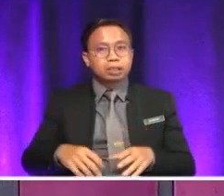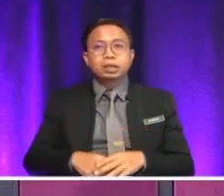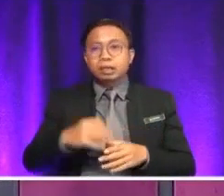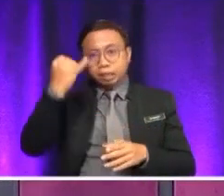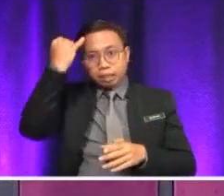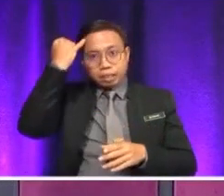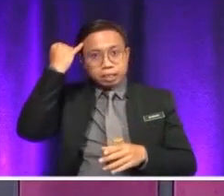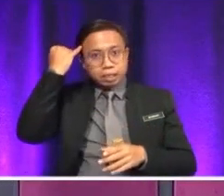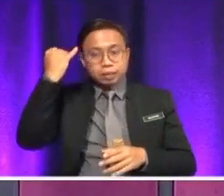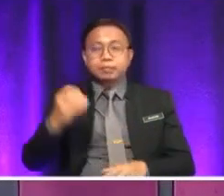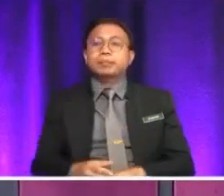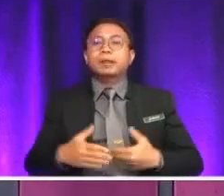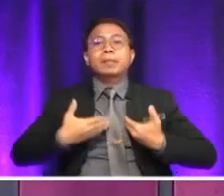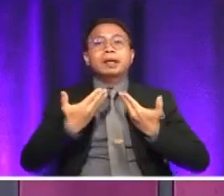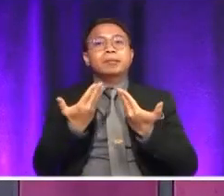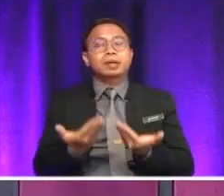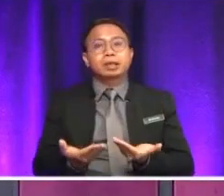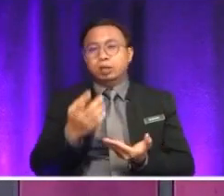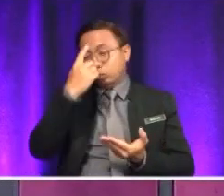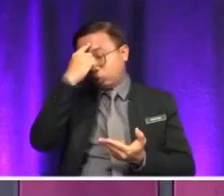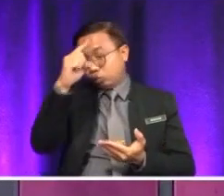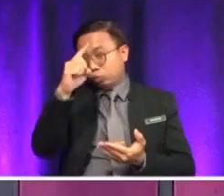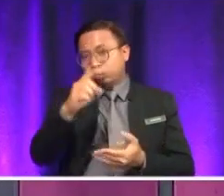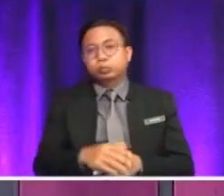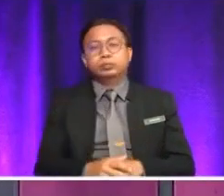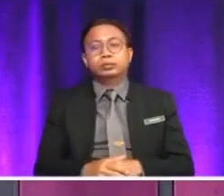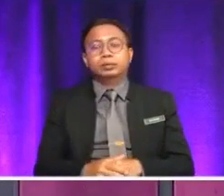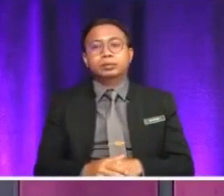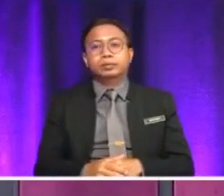idea okey bagaimana untuk